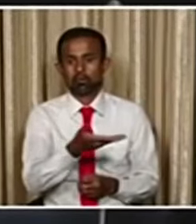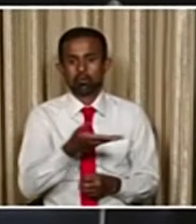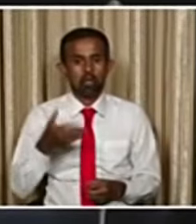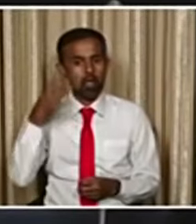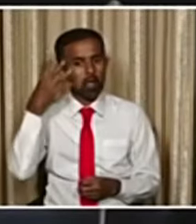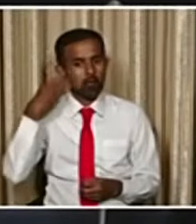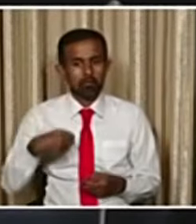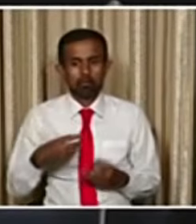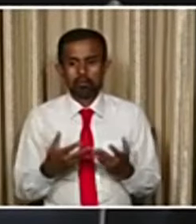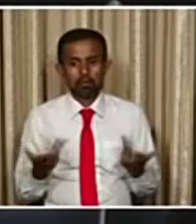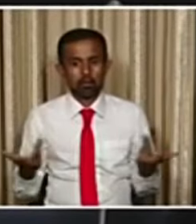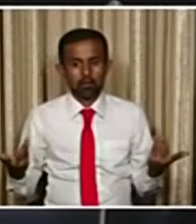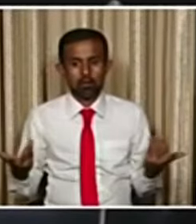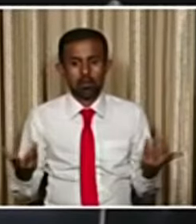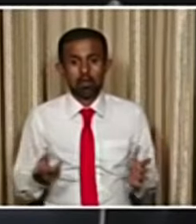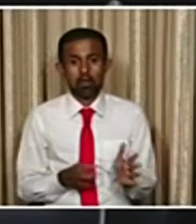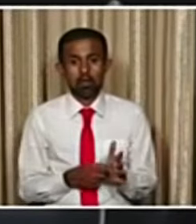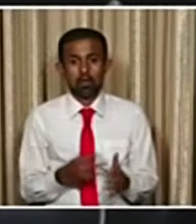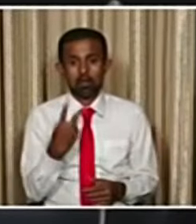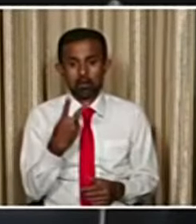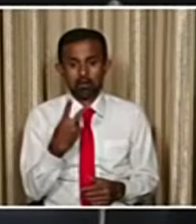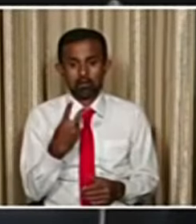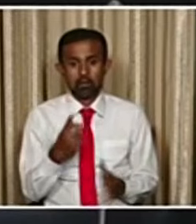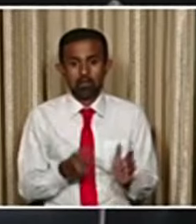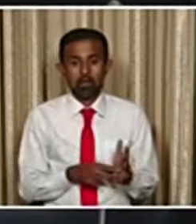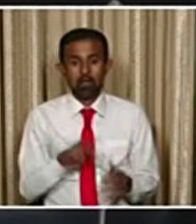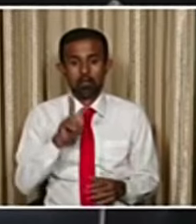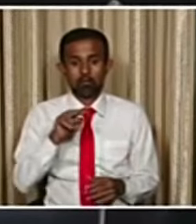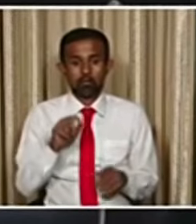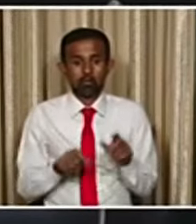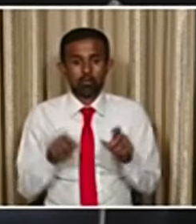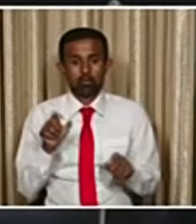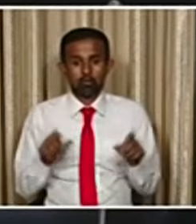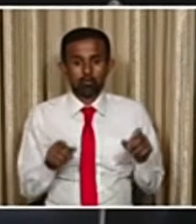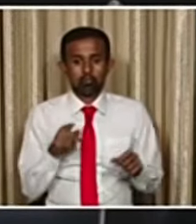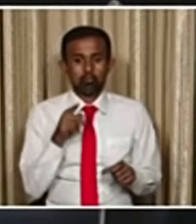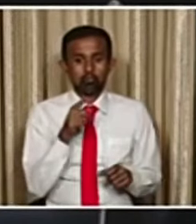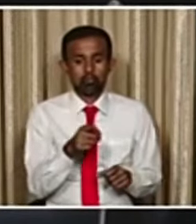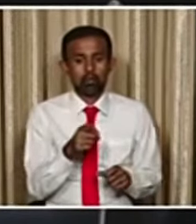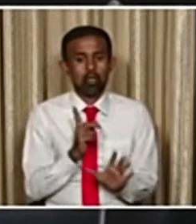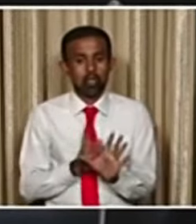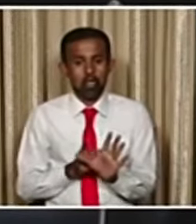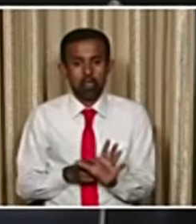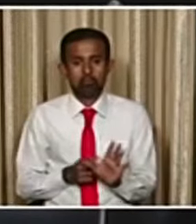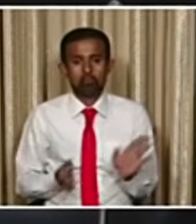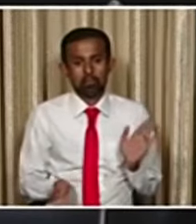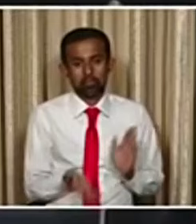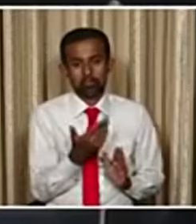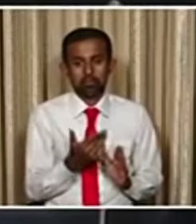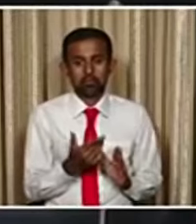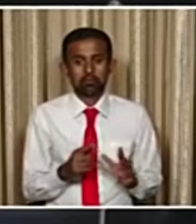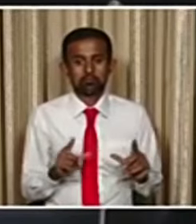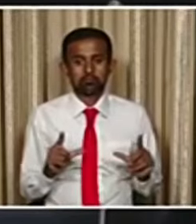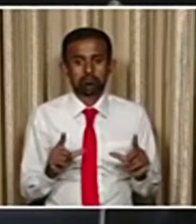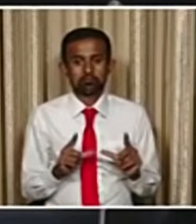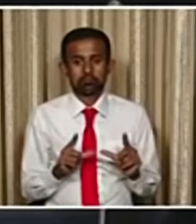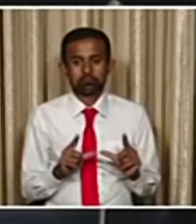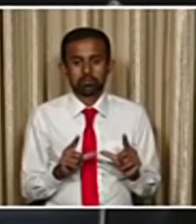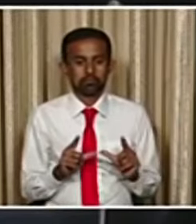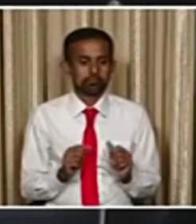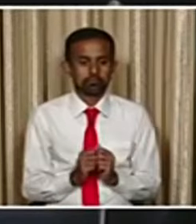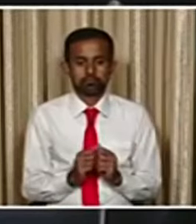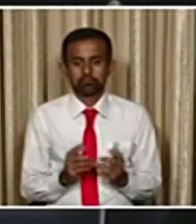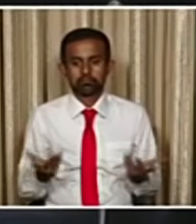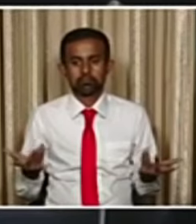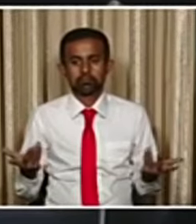ಕಾಮಂತಗಣೆ ಲಕ್ಷ ದೆಗಕ ಲಕ್ಷ ವಿಶ್ವಕ ಮೇಲಟೇ ಜನತಾವಟ ಹೆಮದಾಮಗೆ ಇಲ್ಲ ತಮಂಗೆ ಲೈಸನ್ನಕ ಮೆಲೋದೆ